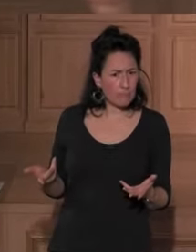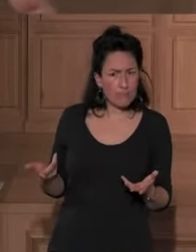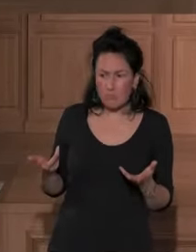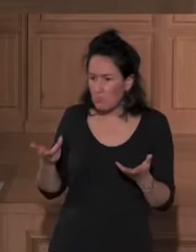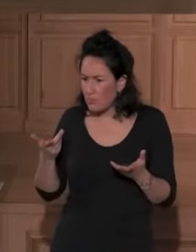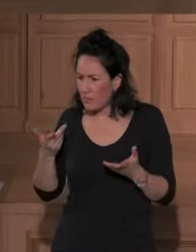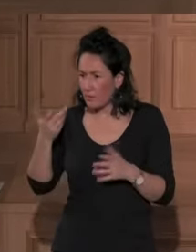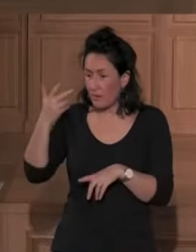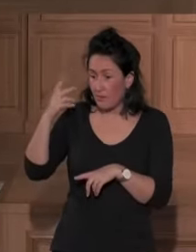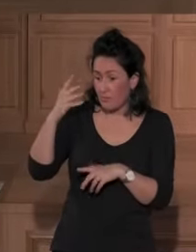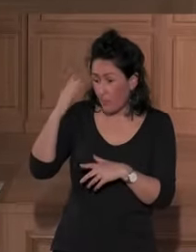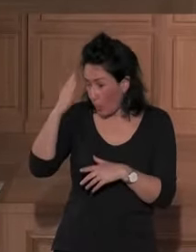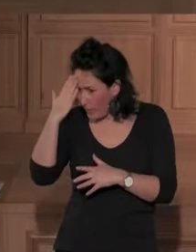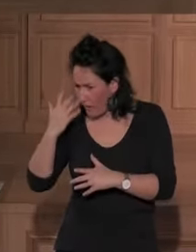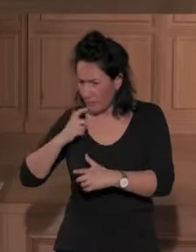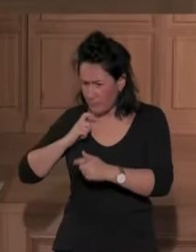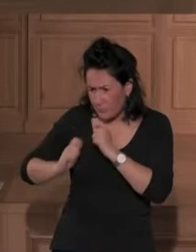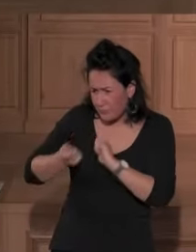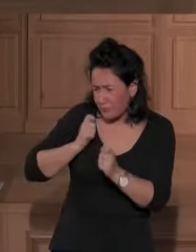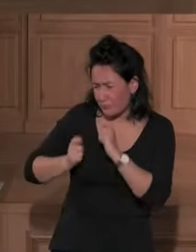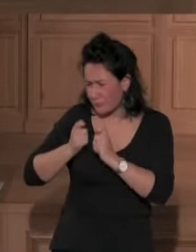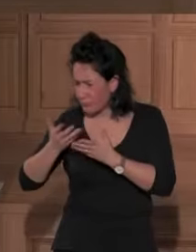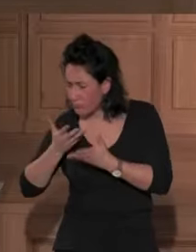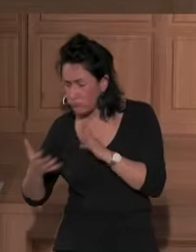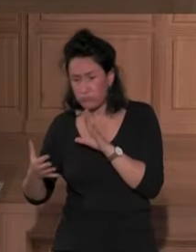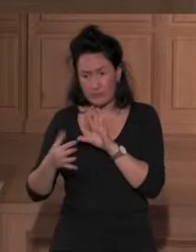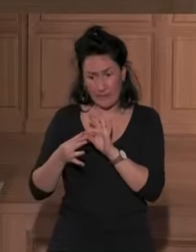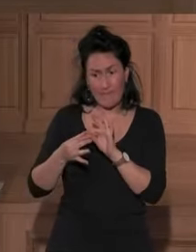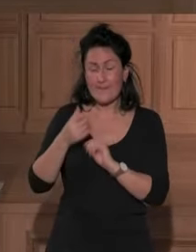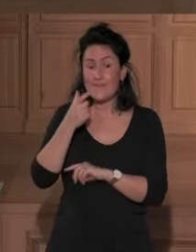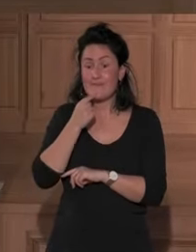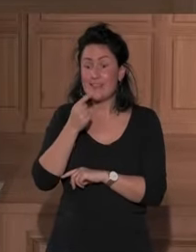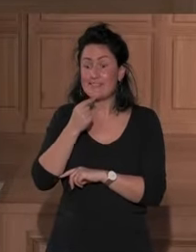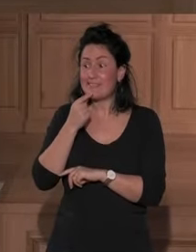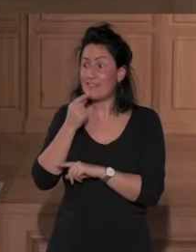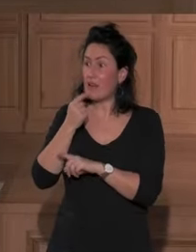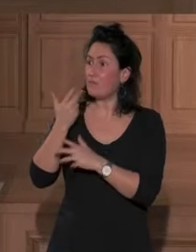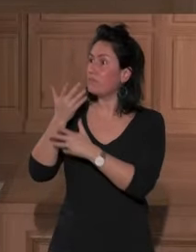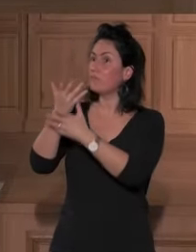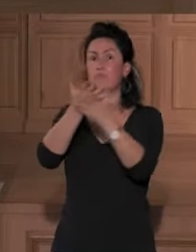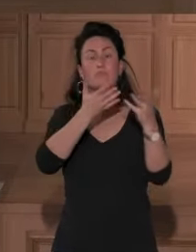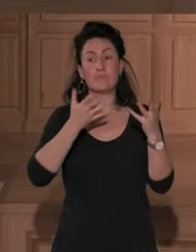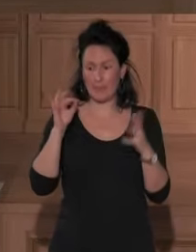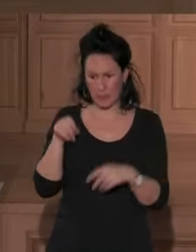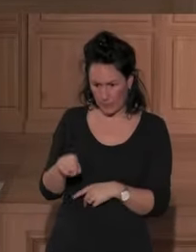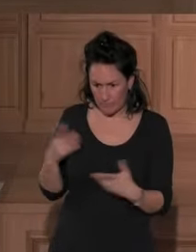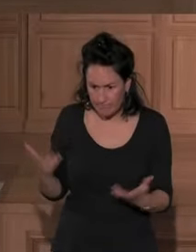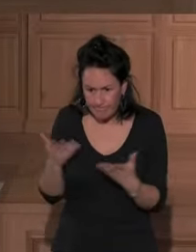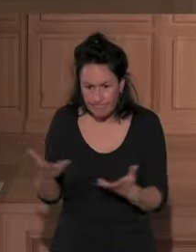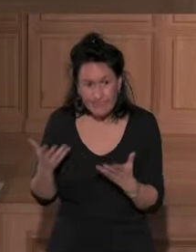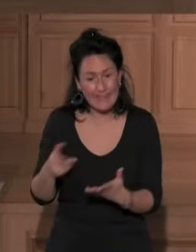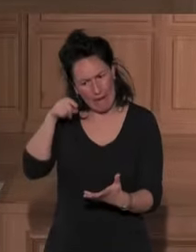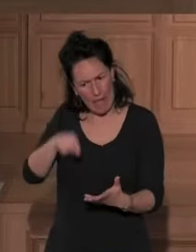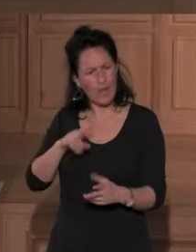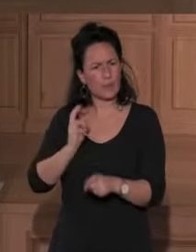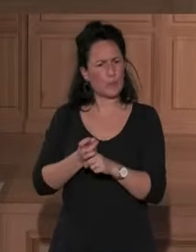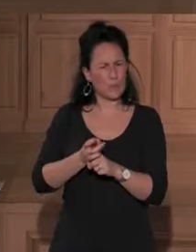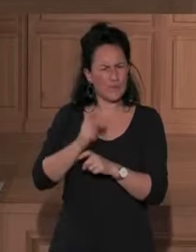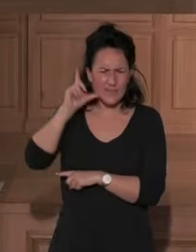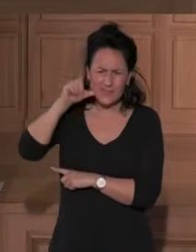Se connaître, se parler, se connaître et créer des liens, c'est facile. Et lui, qui ne communique pas, c'est là où on t'attend. C'est là